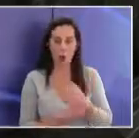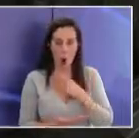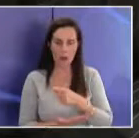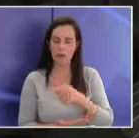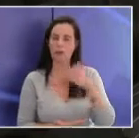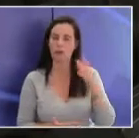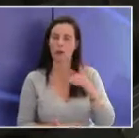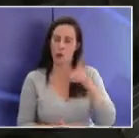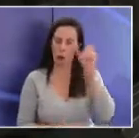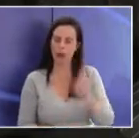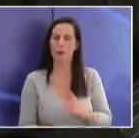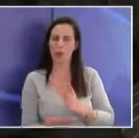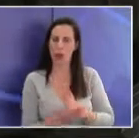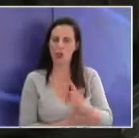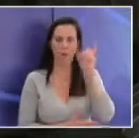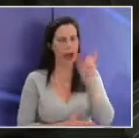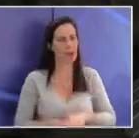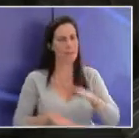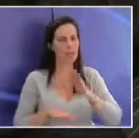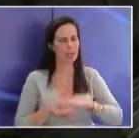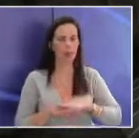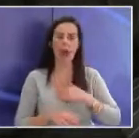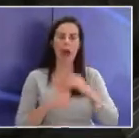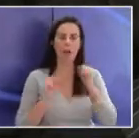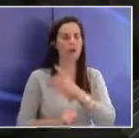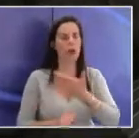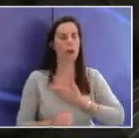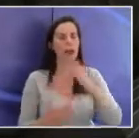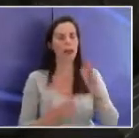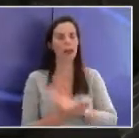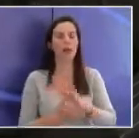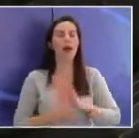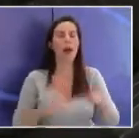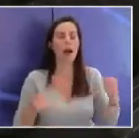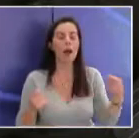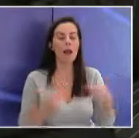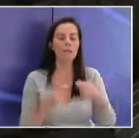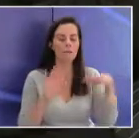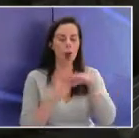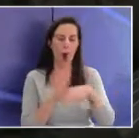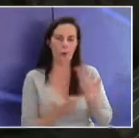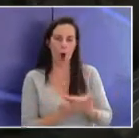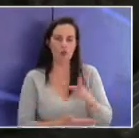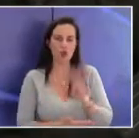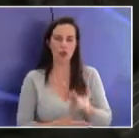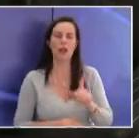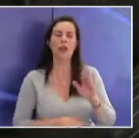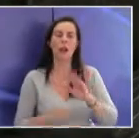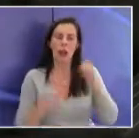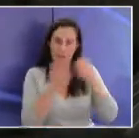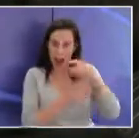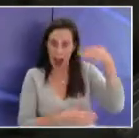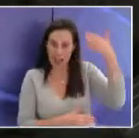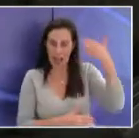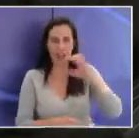הוא אדם ישר, הוא אדם מקצועי, אני בטוחה שהוא יקבל את ההחלטות רק לפי החוק והראיות. ואז, עד אז, את